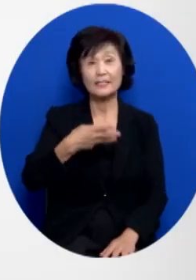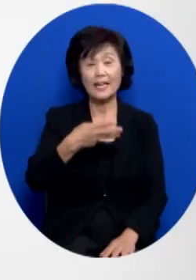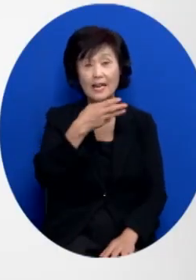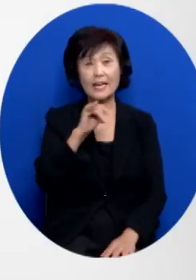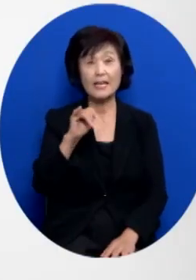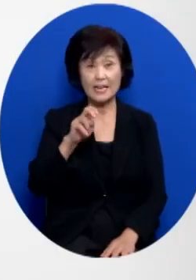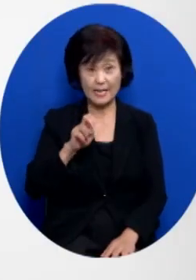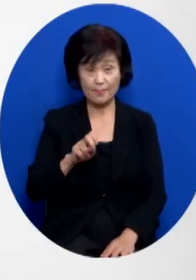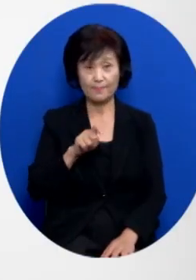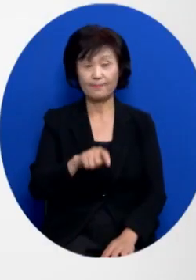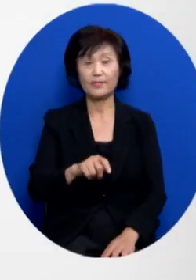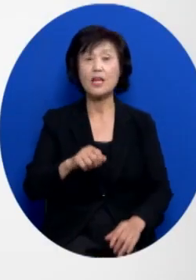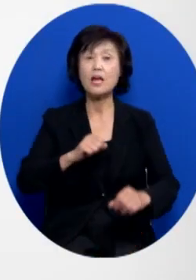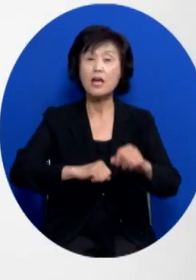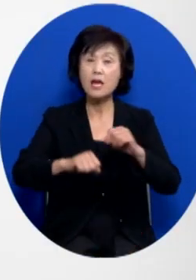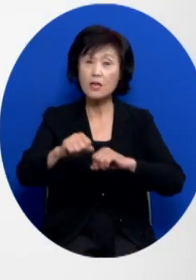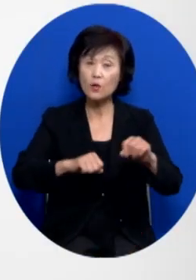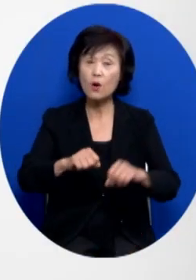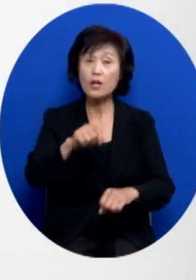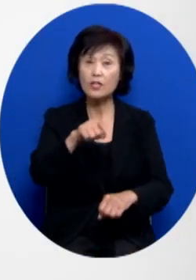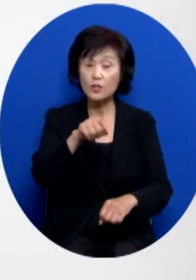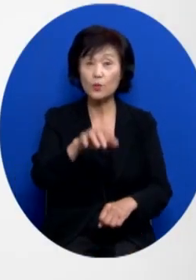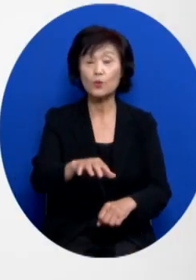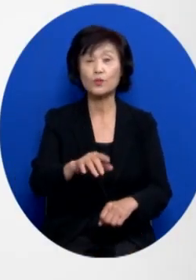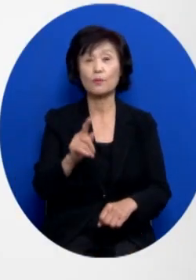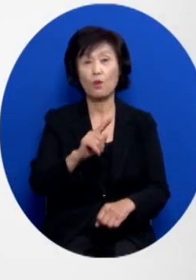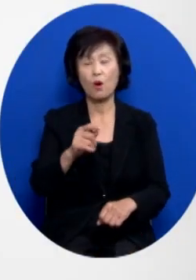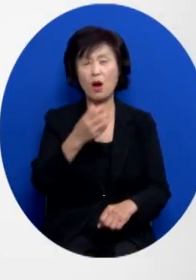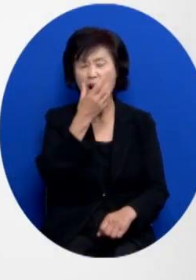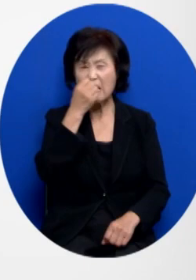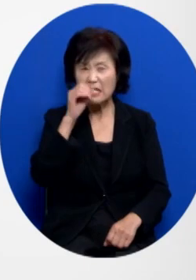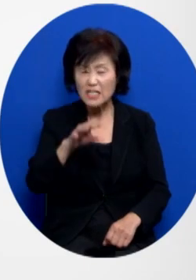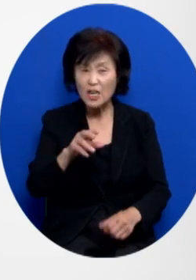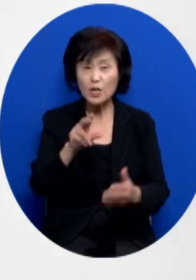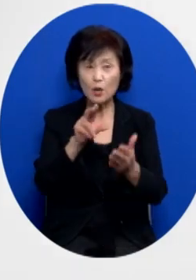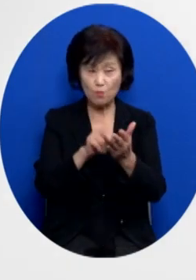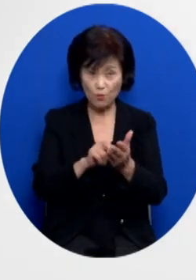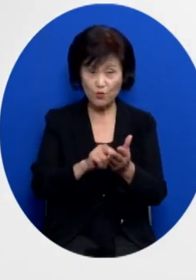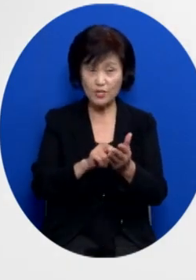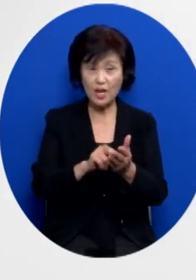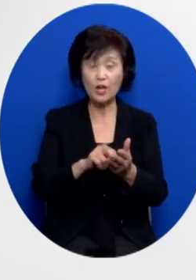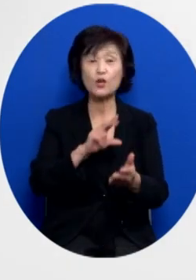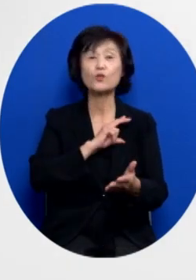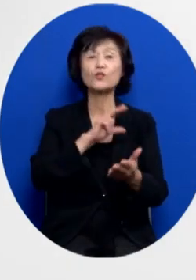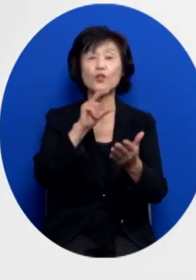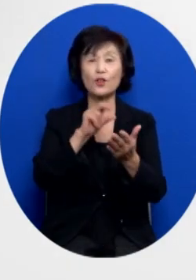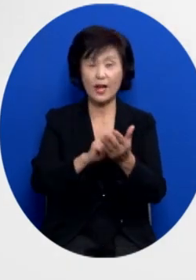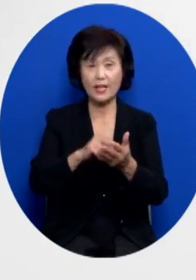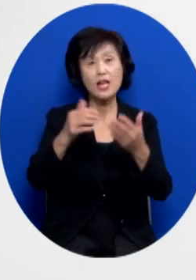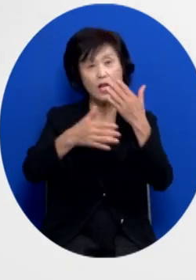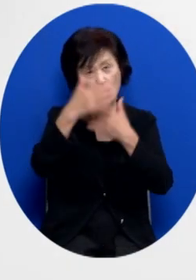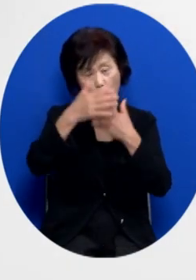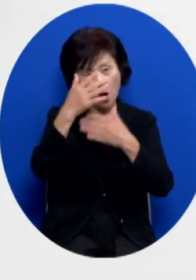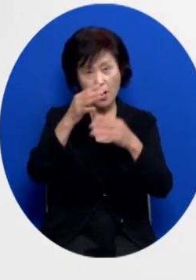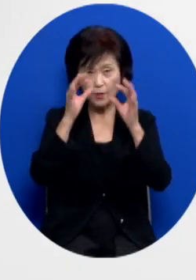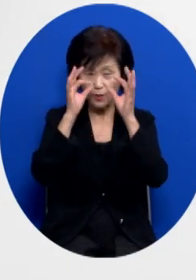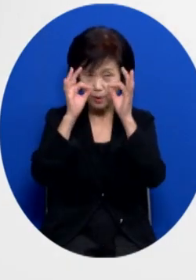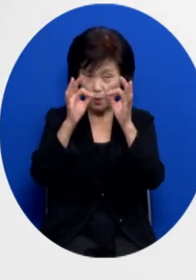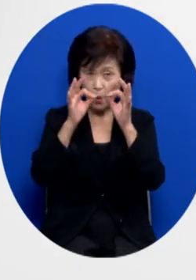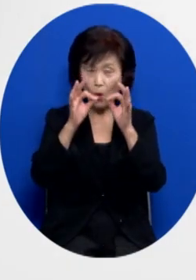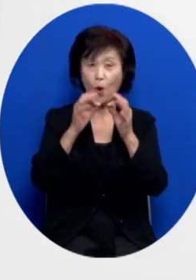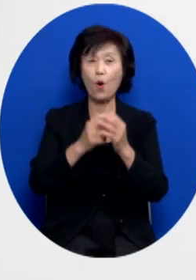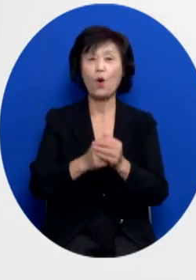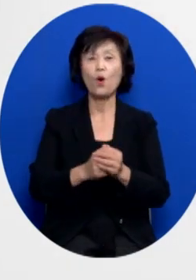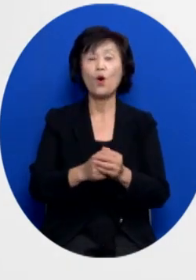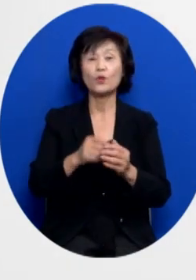개최합니다 행동하는 산림 극장에서는 쓰레기 문제를 주제로 한 영화 웨이스트 랜드를 시청하고 송유경 영화